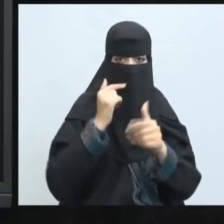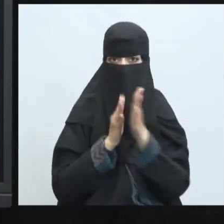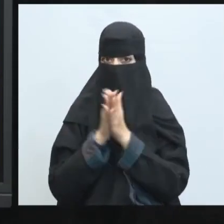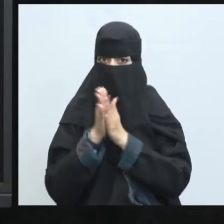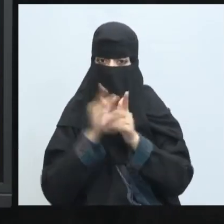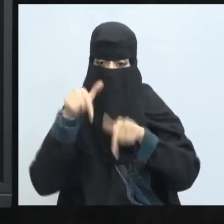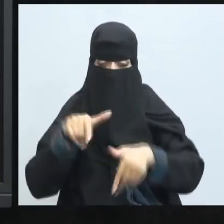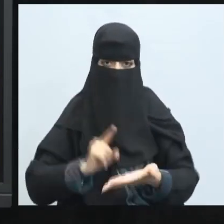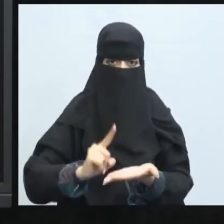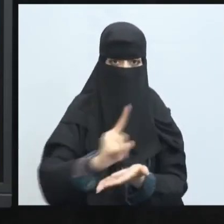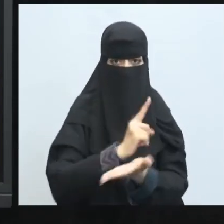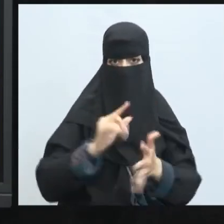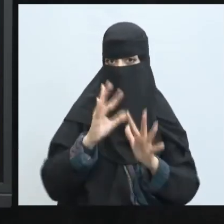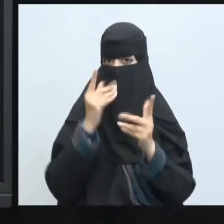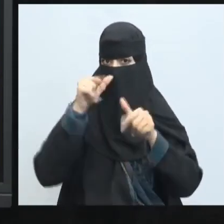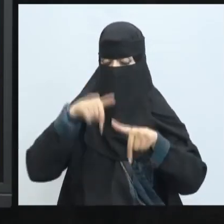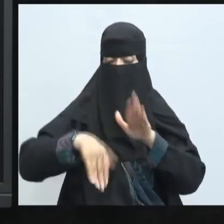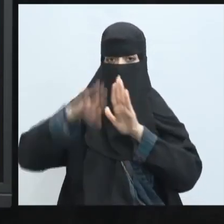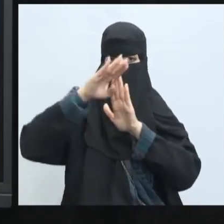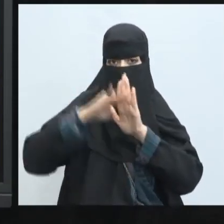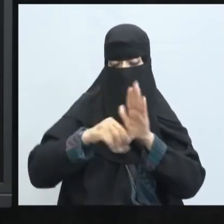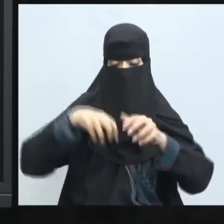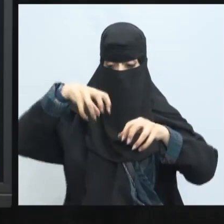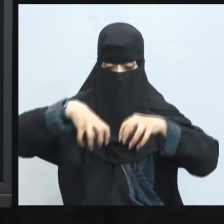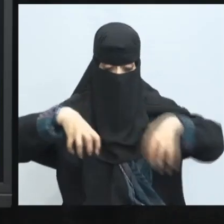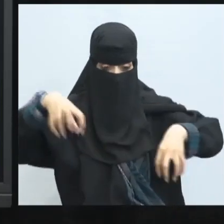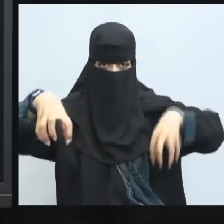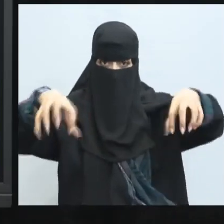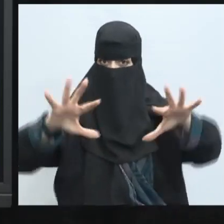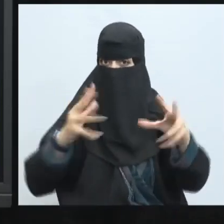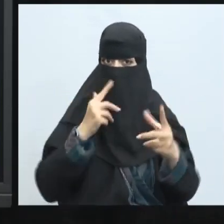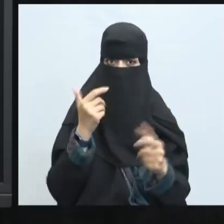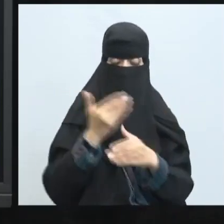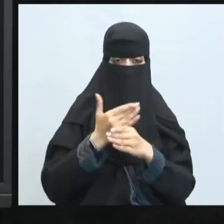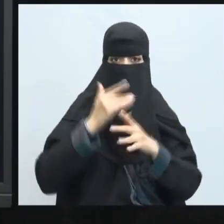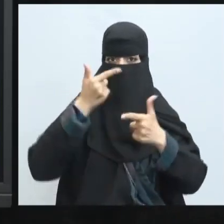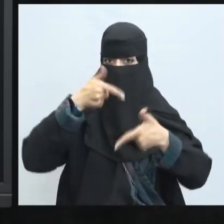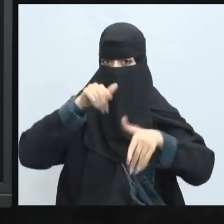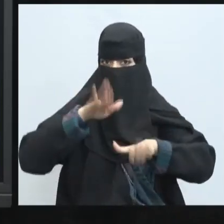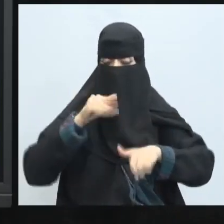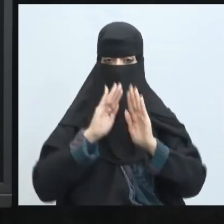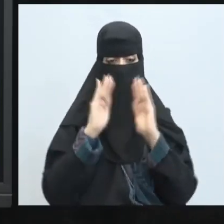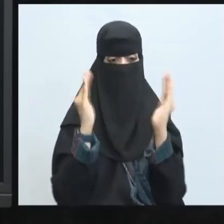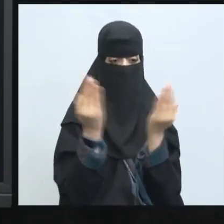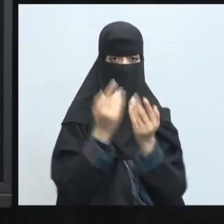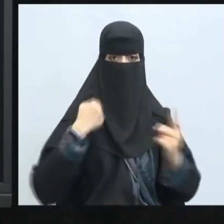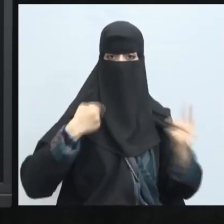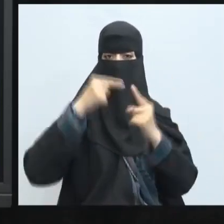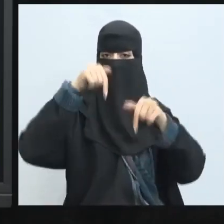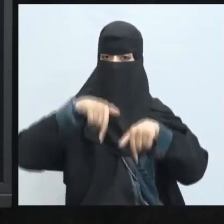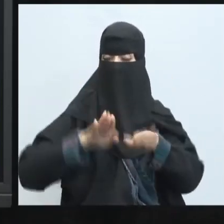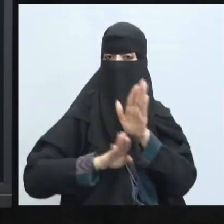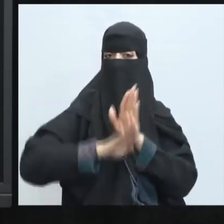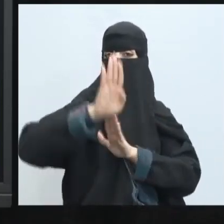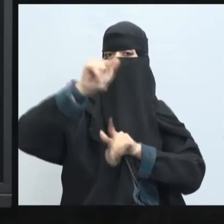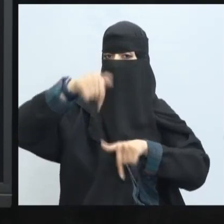بالبيئه وكيف هي ترتيب المكاتب وال ايضا الجدران كل ذلك الهدف منه هو تحسين